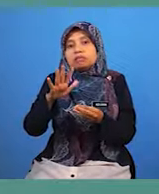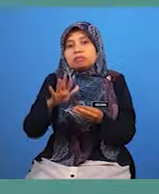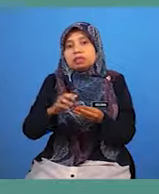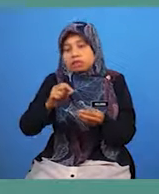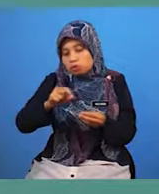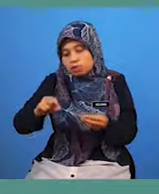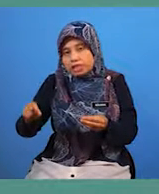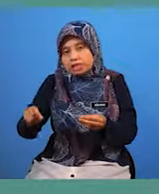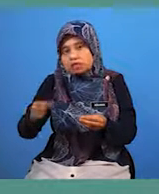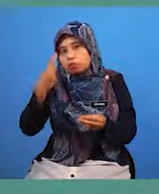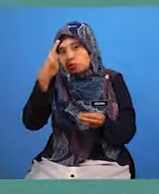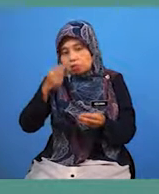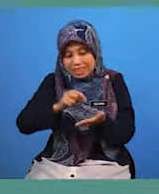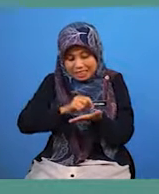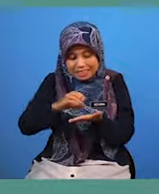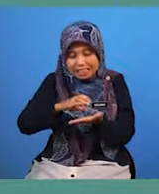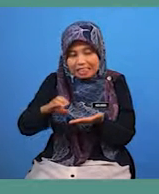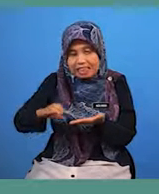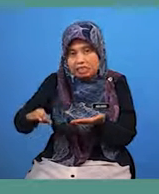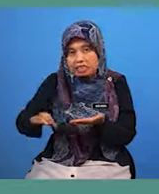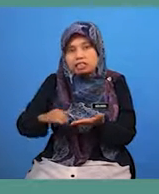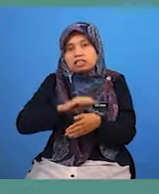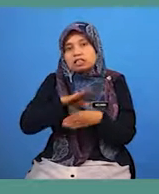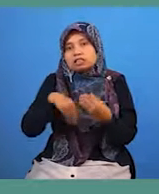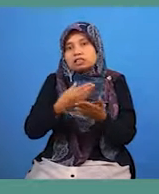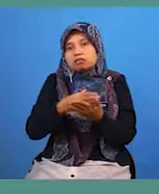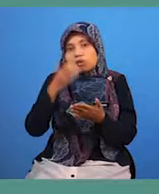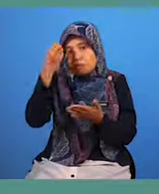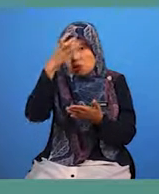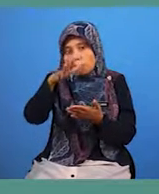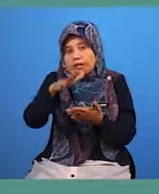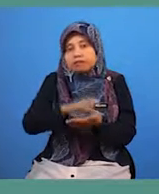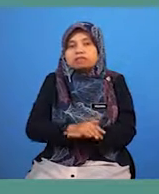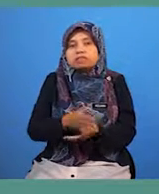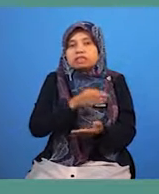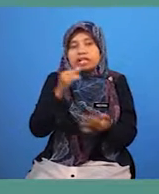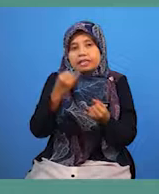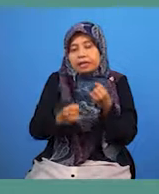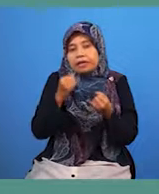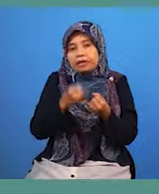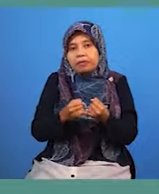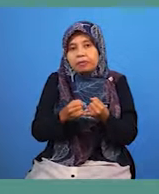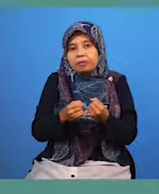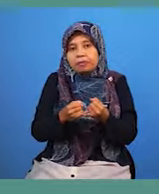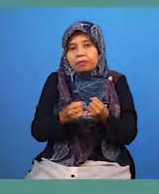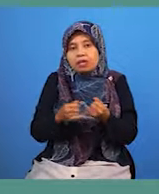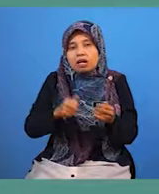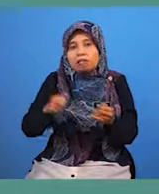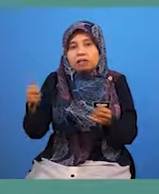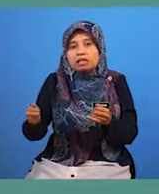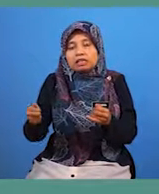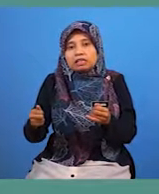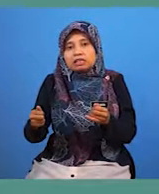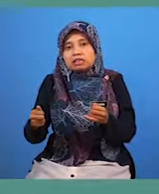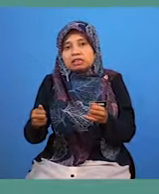tulis, digunakan untuk mencatat sebarang maklumat ataupun rekod. Dan yang terakhir sekali, peralatan yang